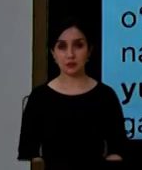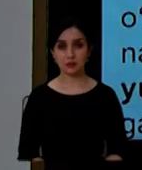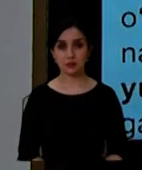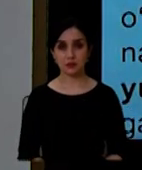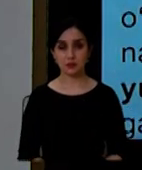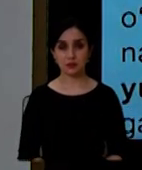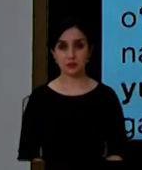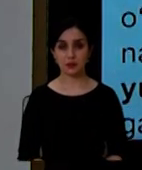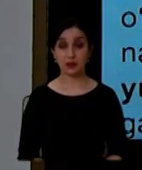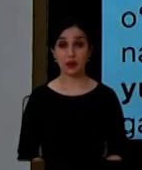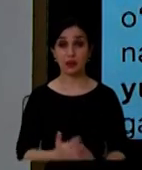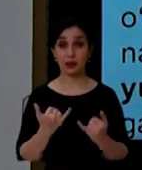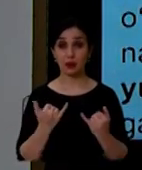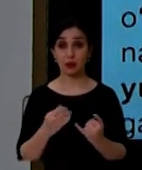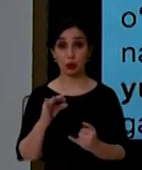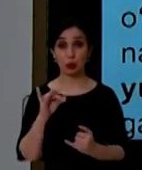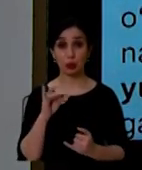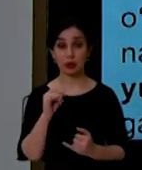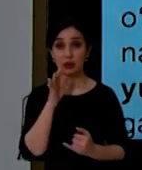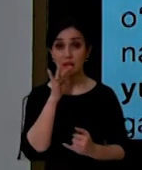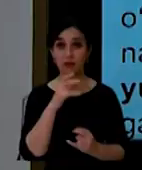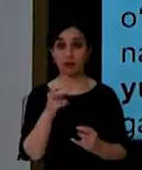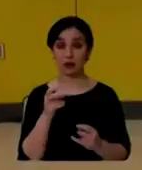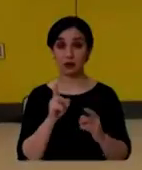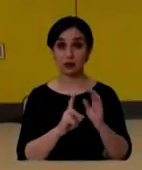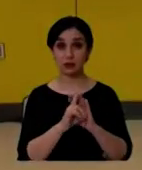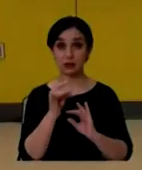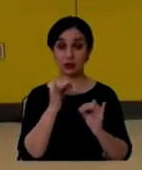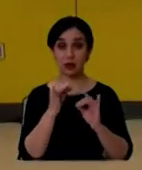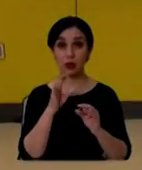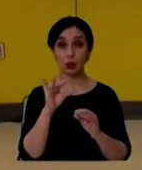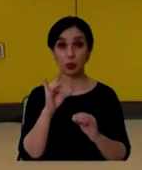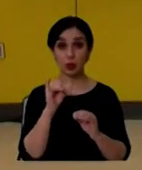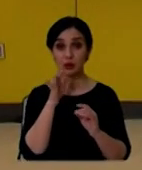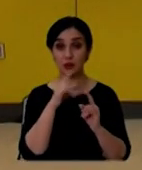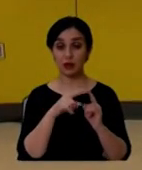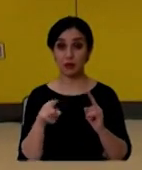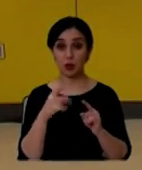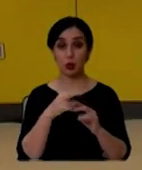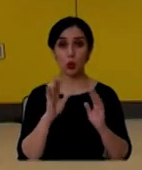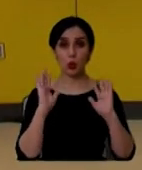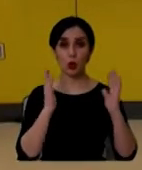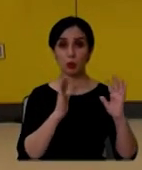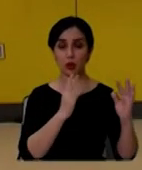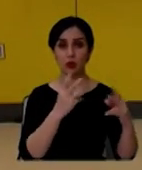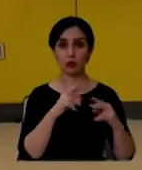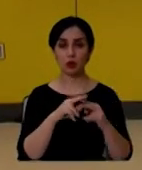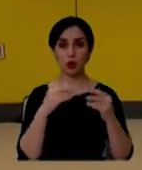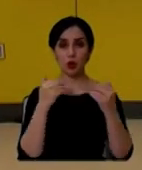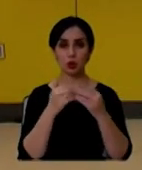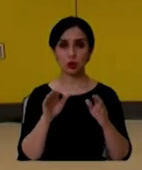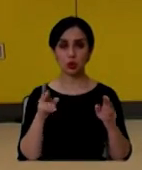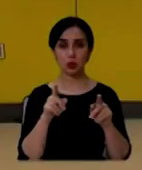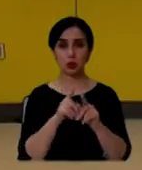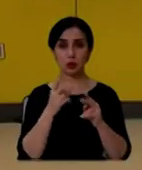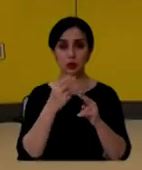Ana, əndi yura davrga gələmiz. Yura davrda, ərdə ərdə ərdə ərdə ərdə qəq əruxlələr jüdəq